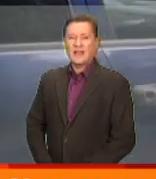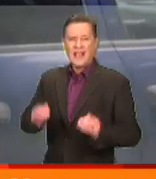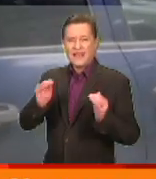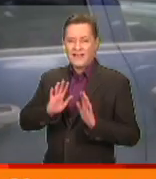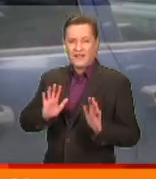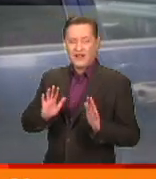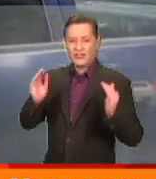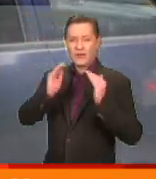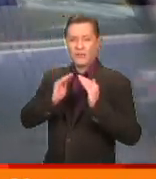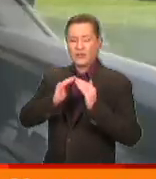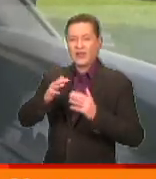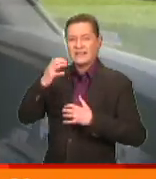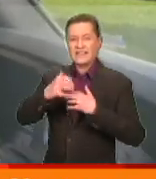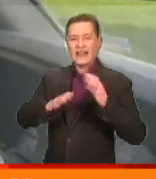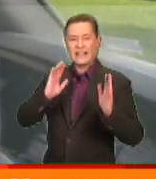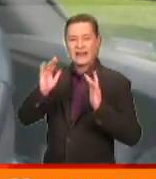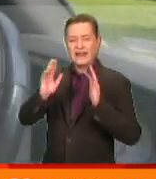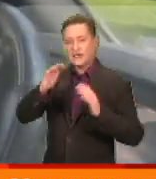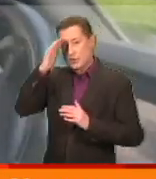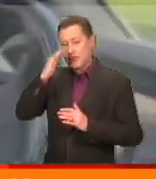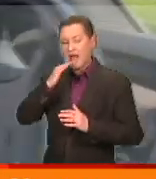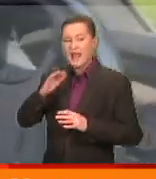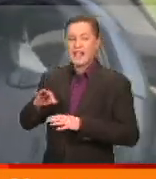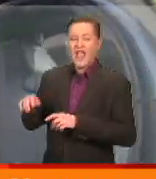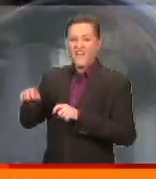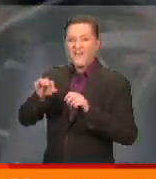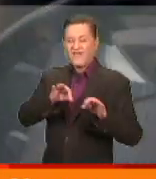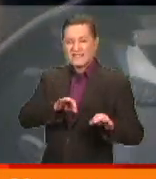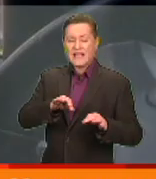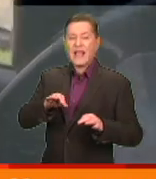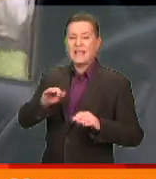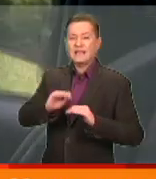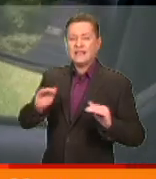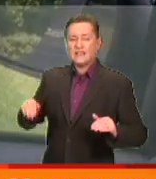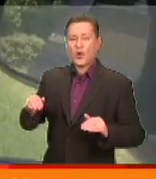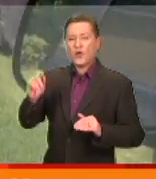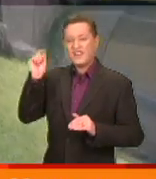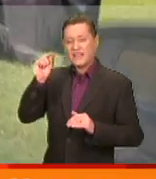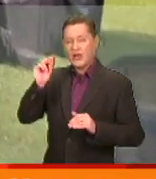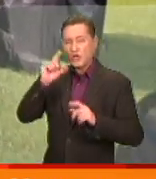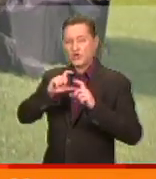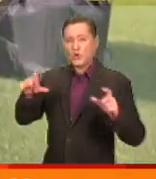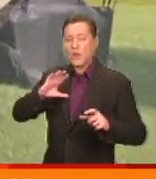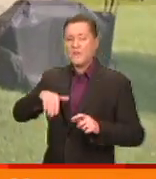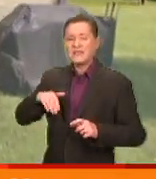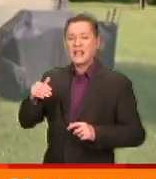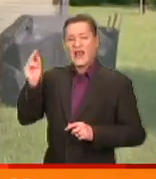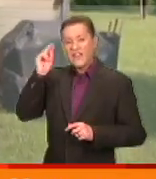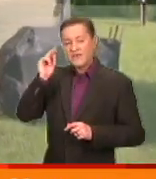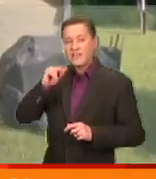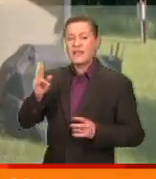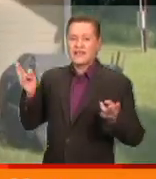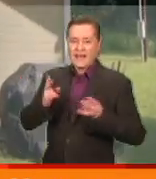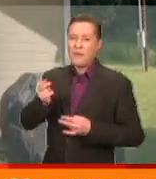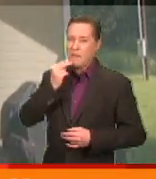Невеличкий будинок посеред субтропічного лісу. Тато везе діток із недільної школи. Після навчання було б непогано перекусити.